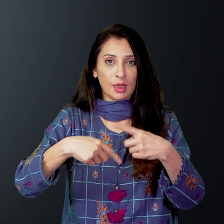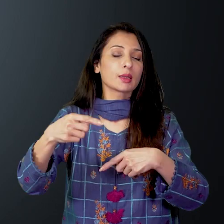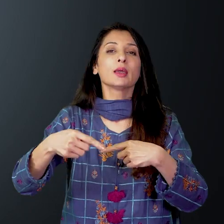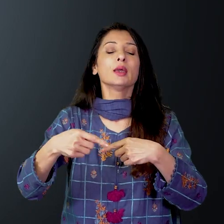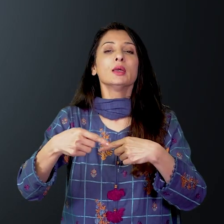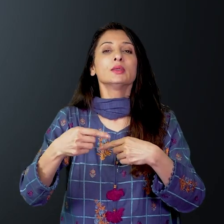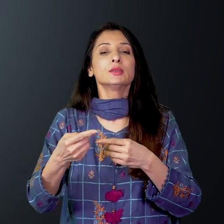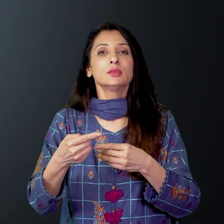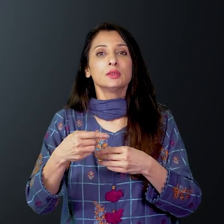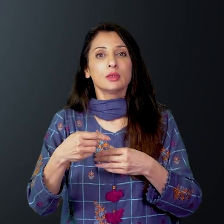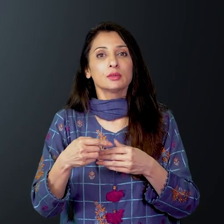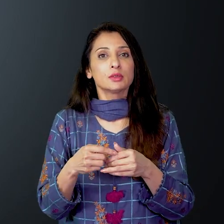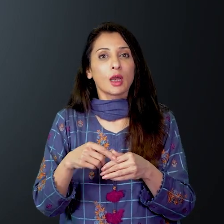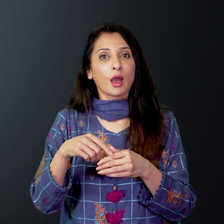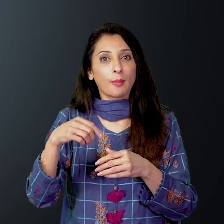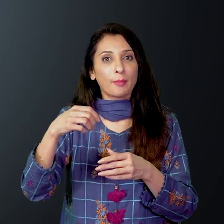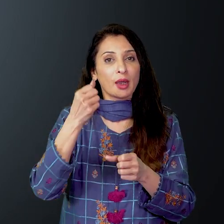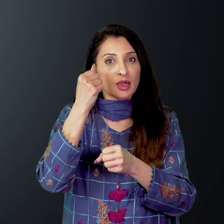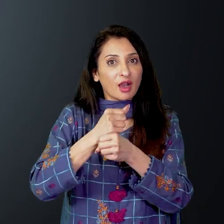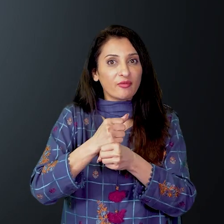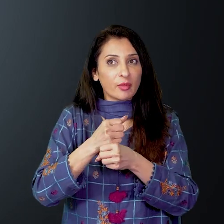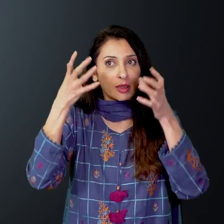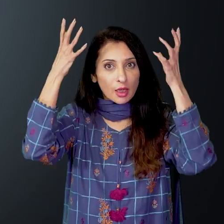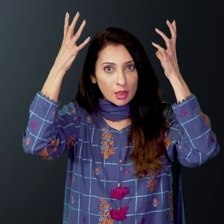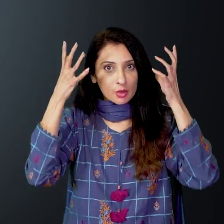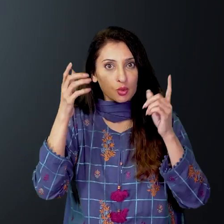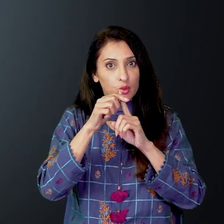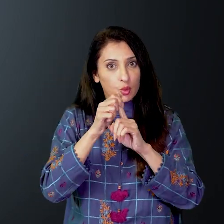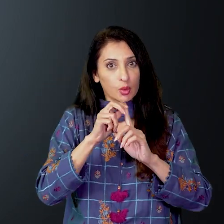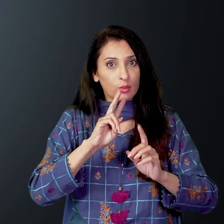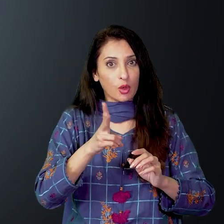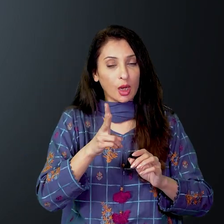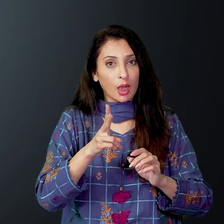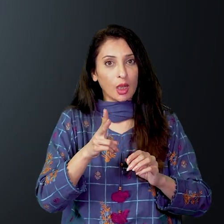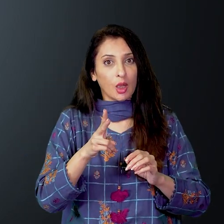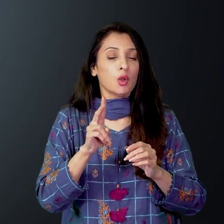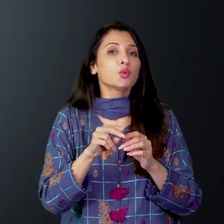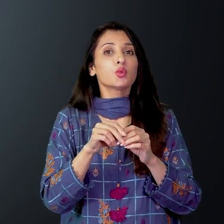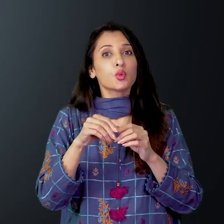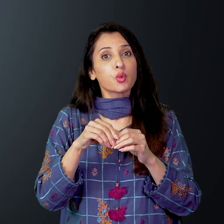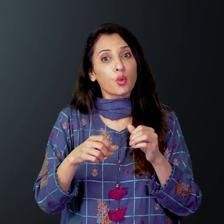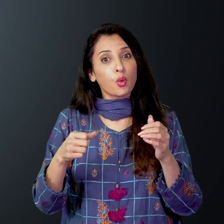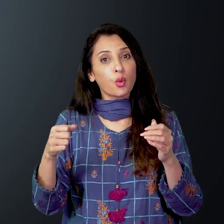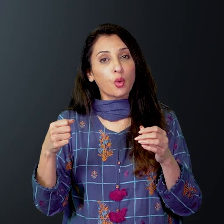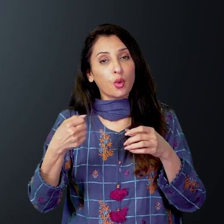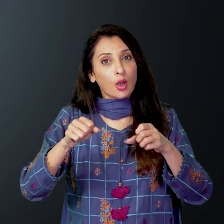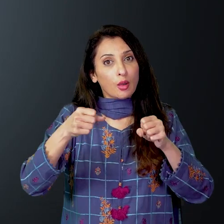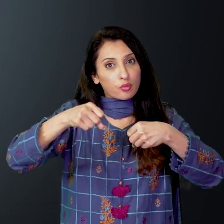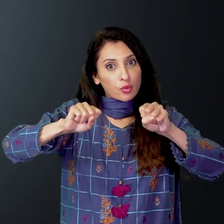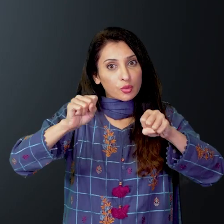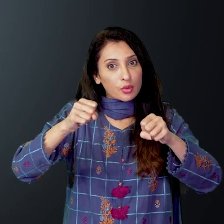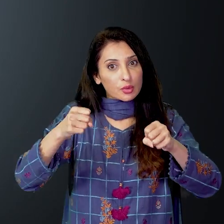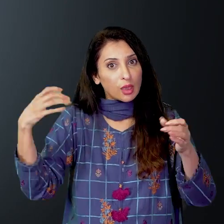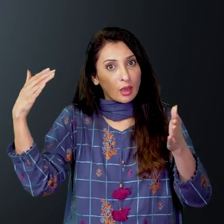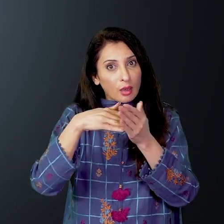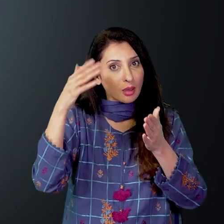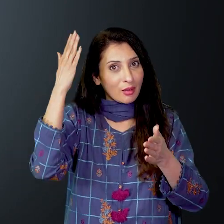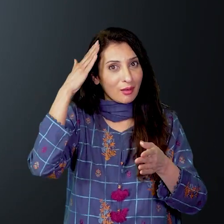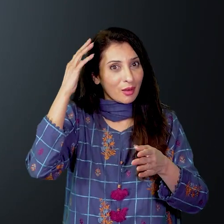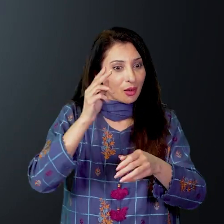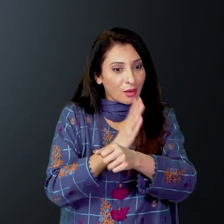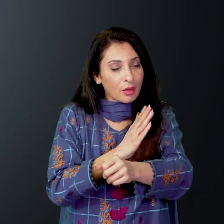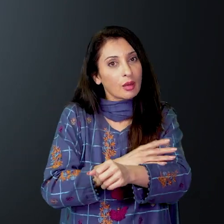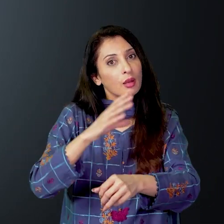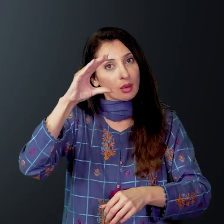कर दिया, तो ये 2 से 4 केसेस महीने के 2 से 4 केसेस में बदल गए। तो देखें कितना फ़र्क पड़ा एक हेलमेट के इस्तेमाल